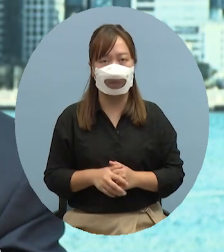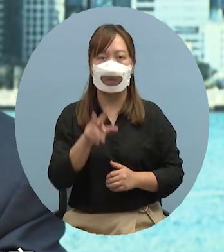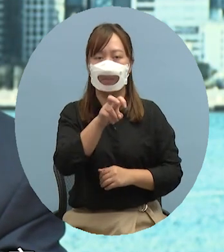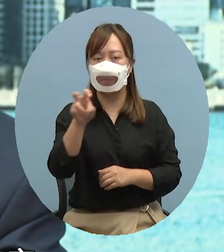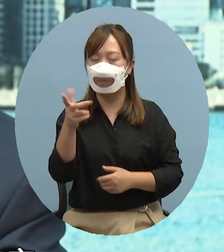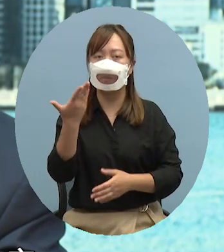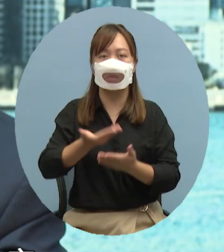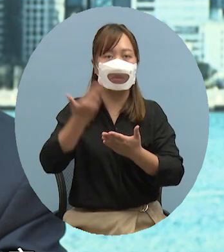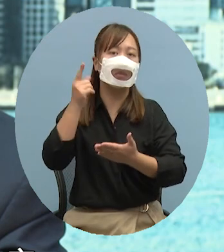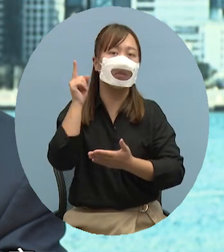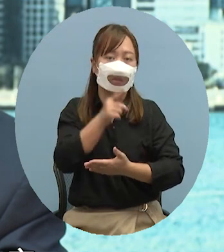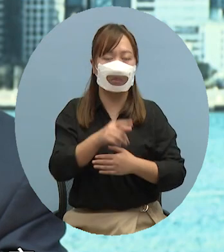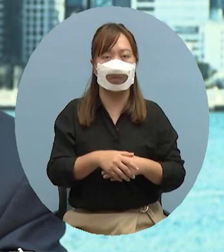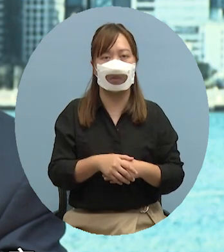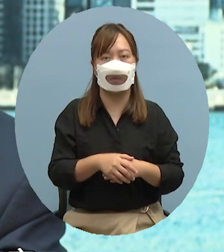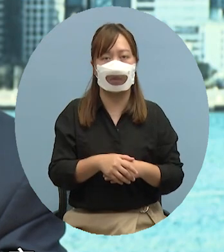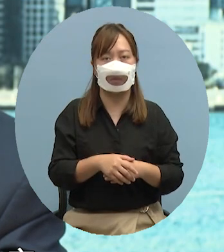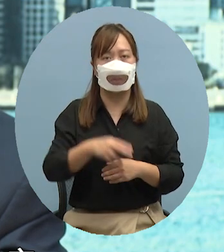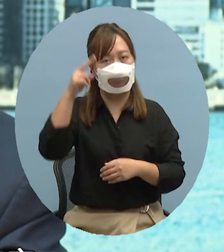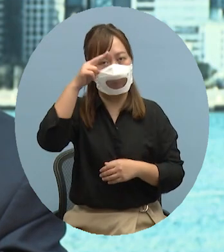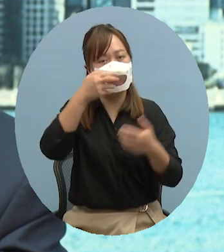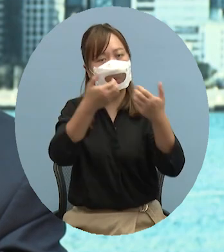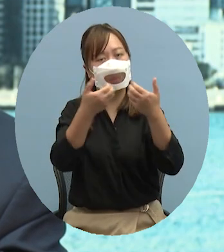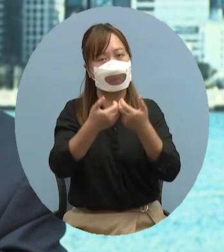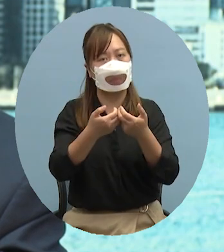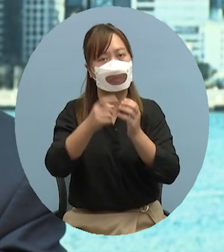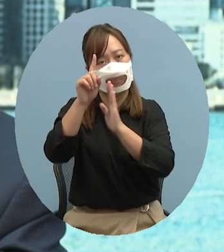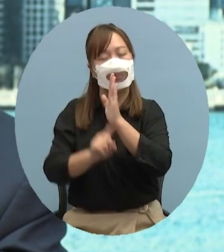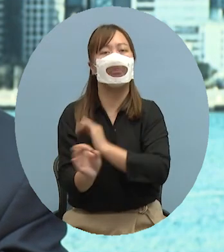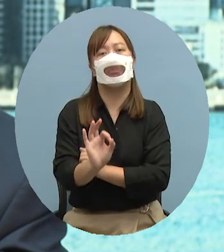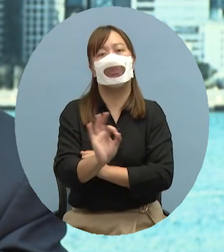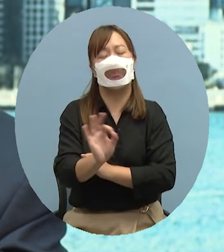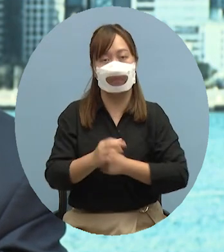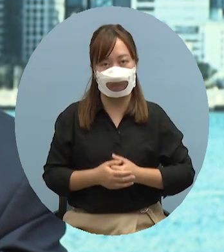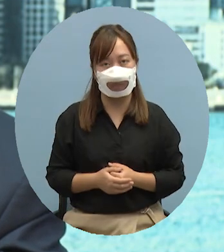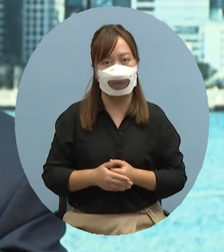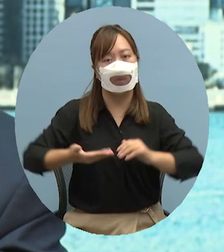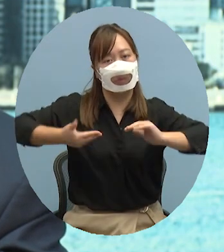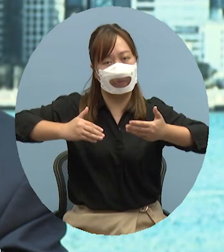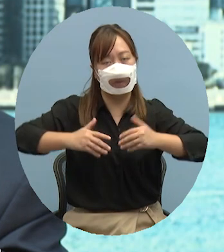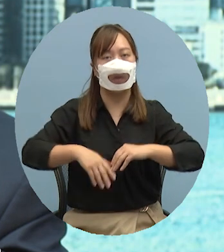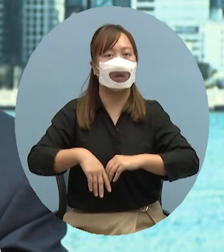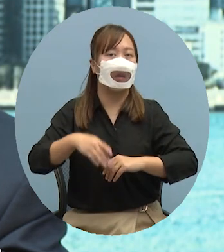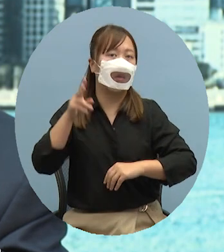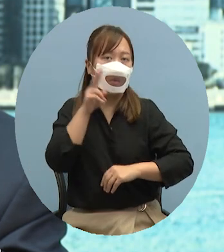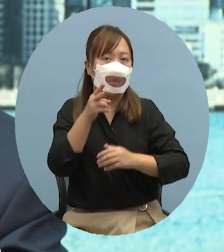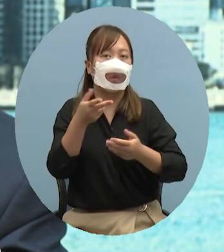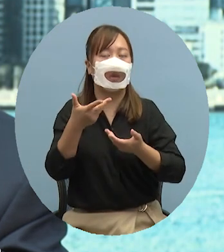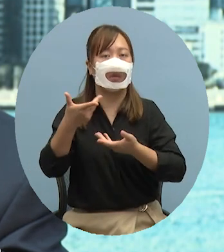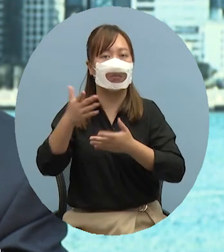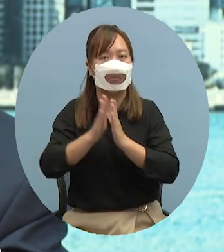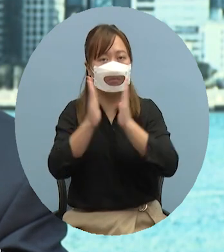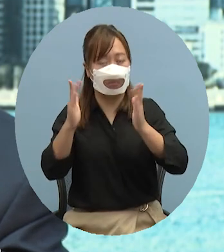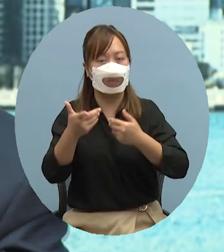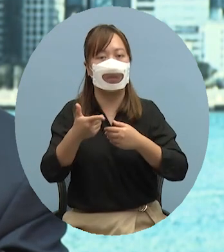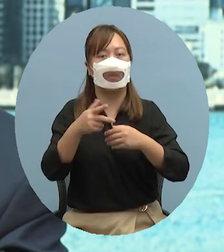星期裡面咧，我哋睇唔到每一日確診嘅數字咧係進一步嘅下跌。咁反而喺過去兩個禮拜咧，似乎就係進入咗一個